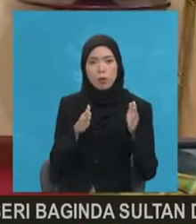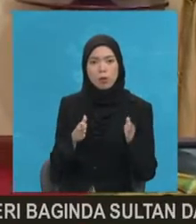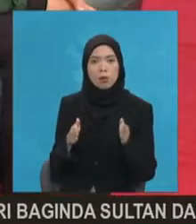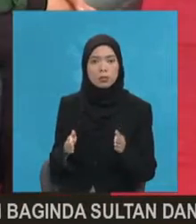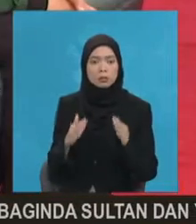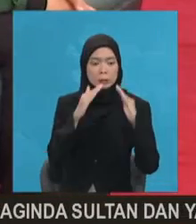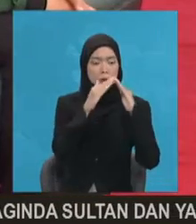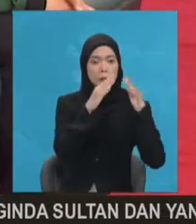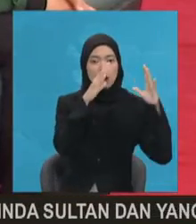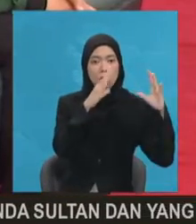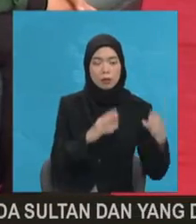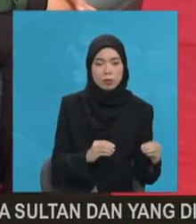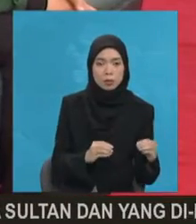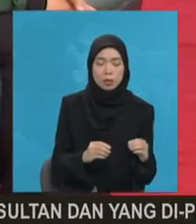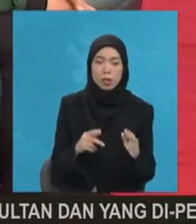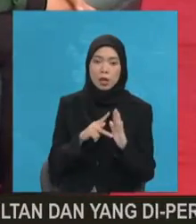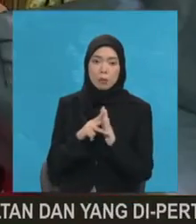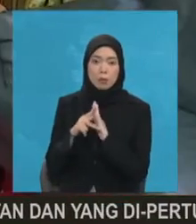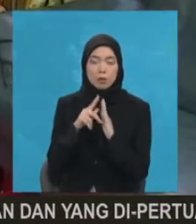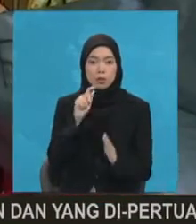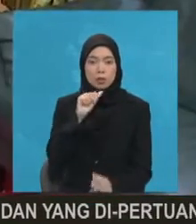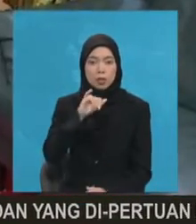kampung pengiran Tajuddin hitam